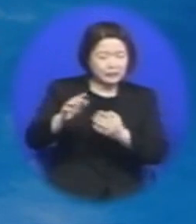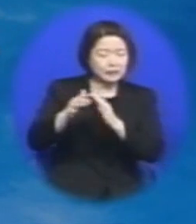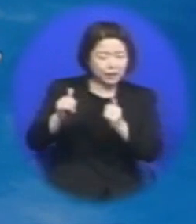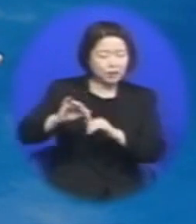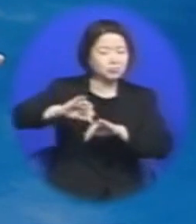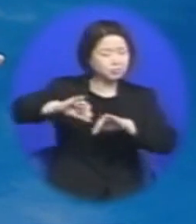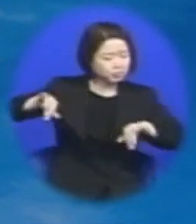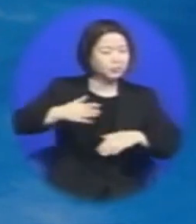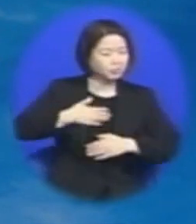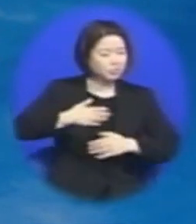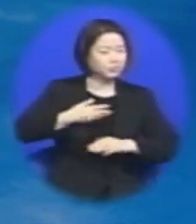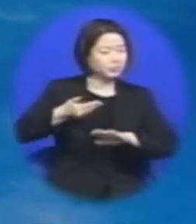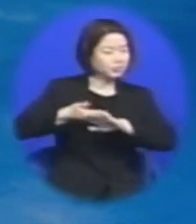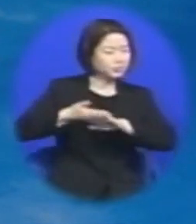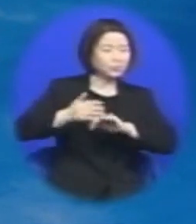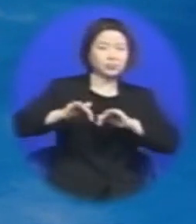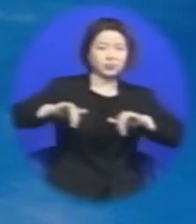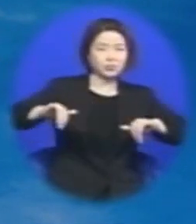나는